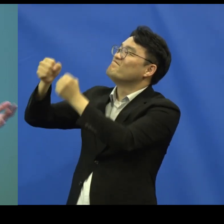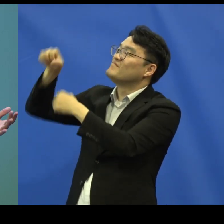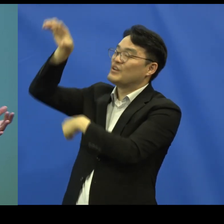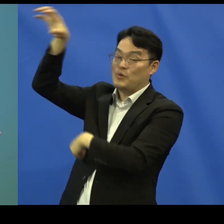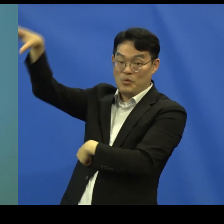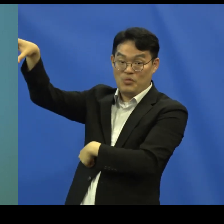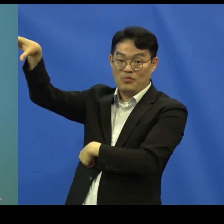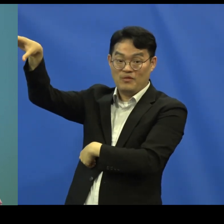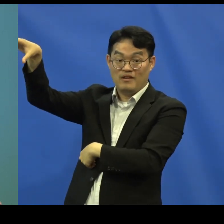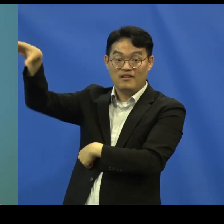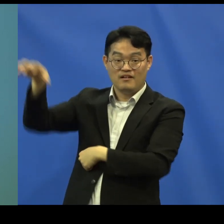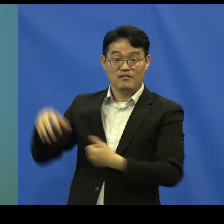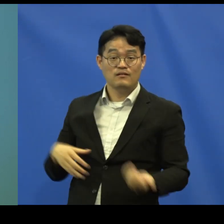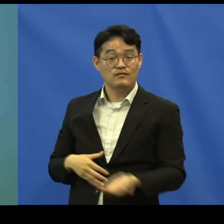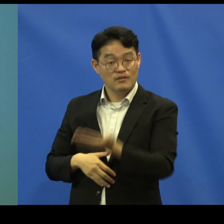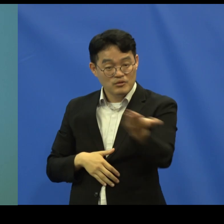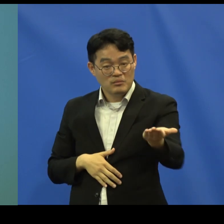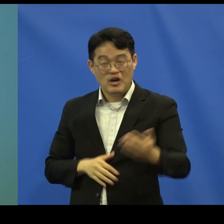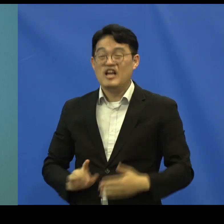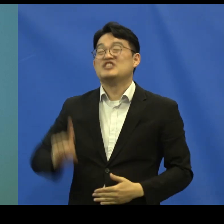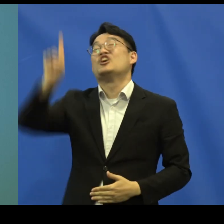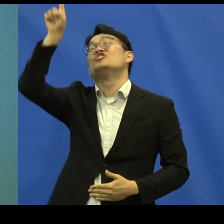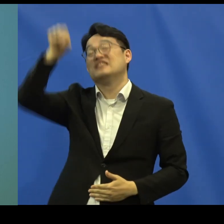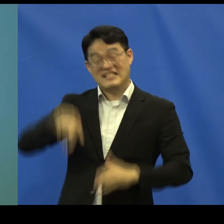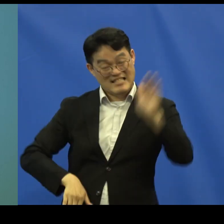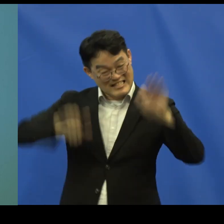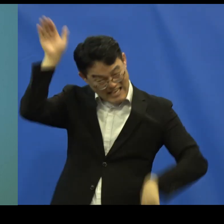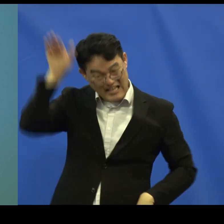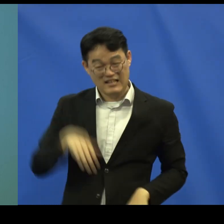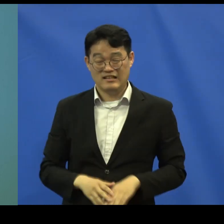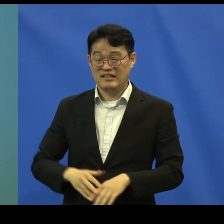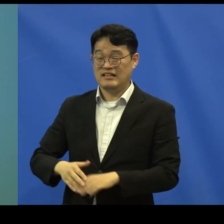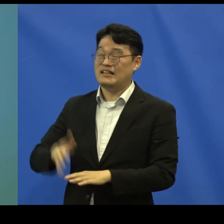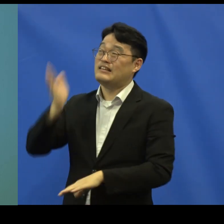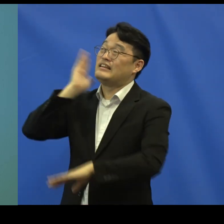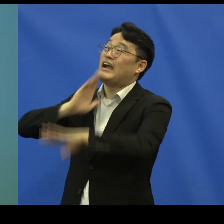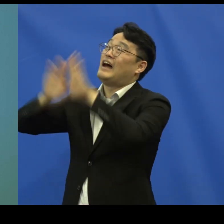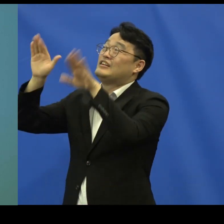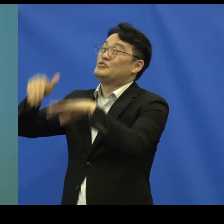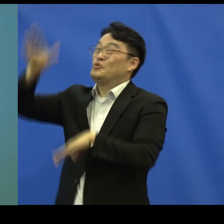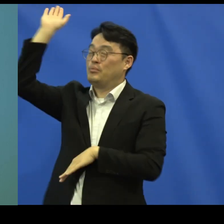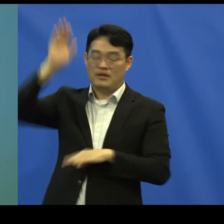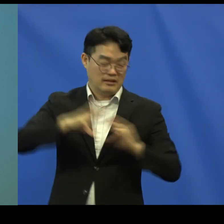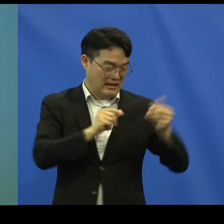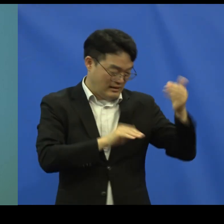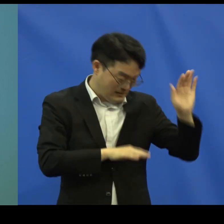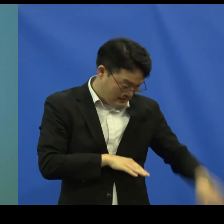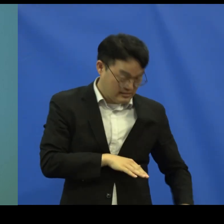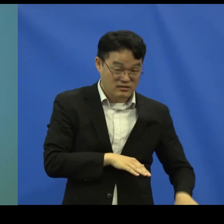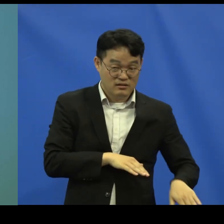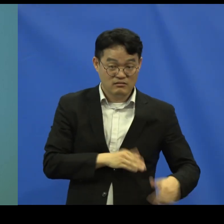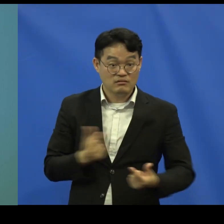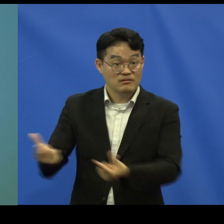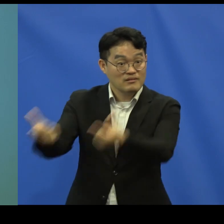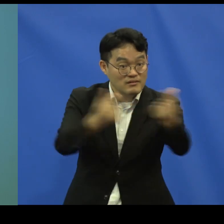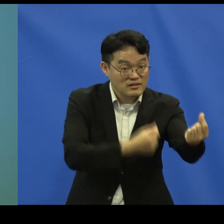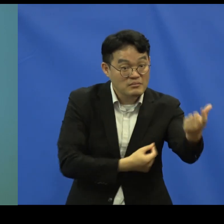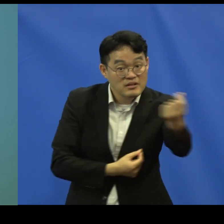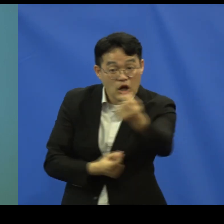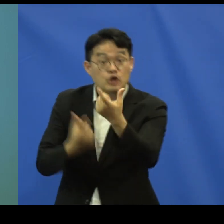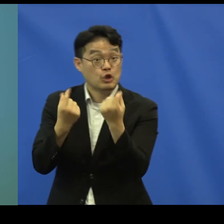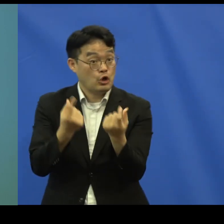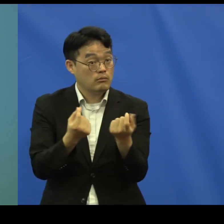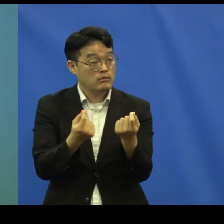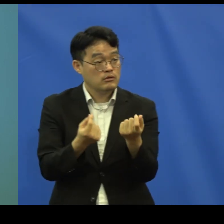그렇게 다르다 이렇게 표현하잖아요. 그러니까 하늘이 열린 것입니다. 본래